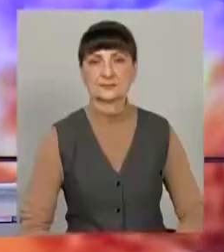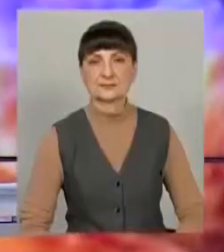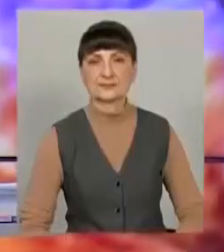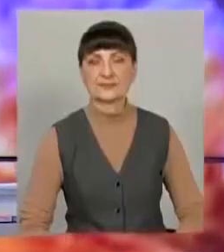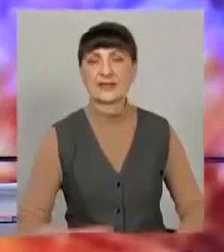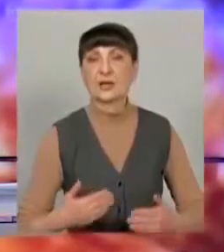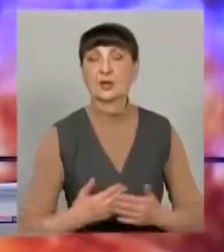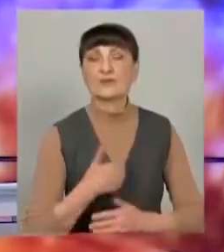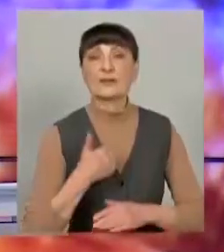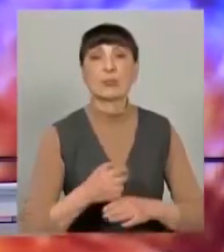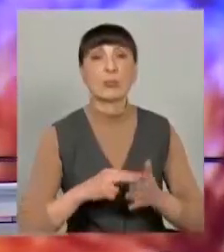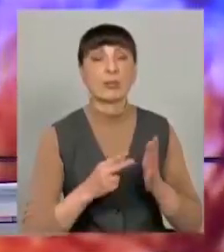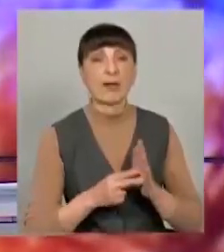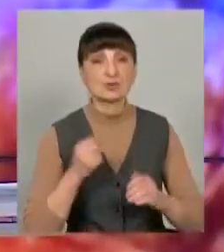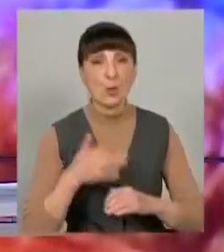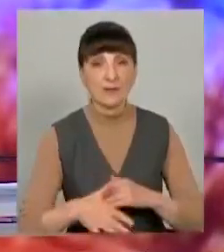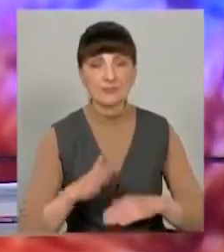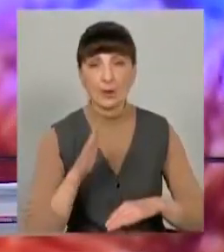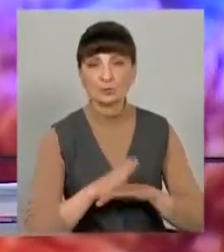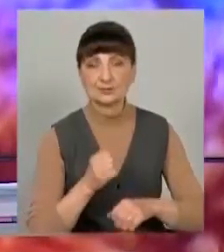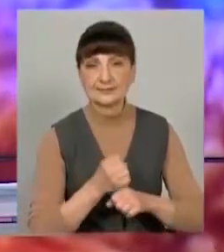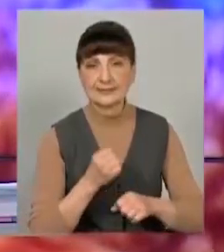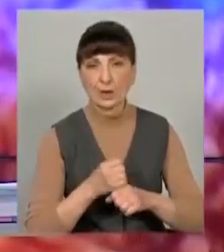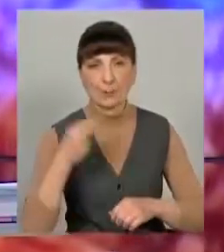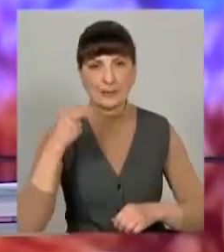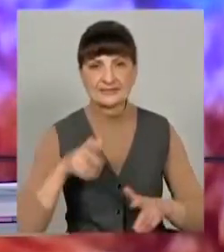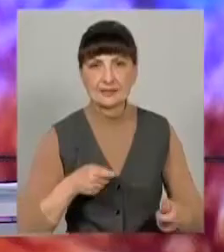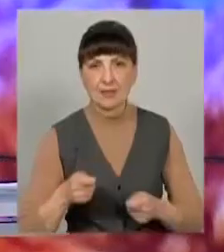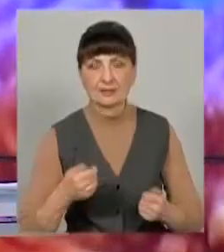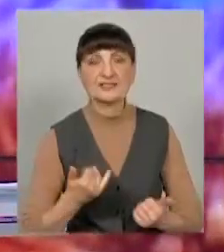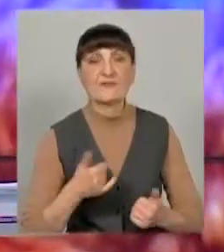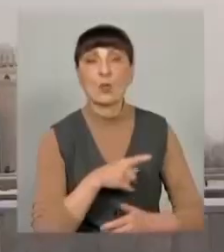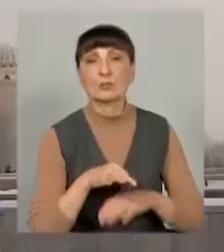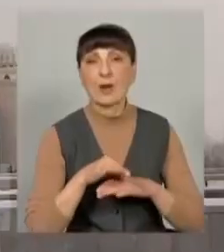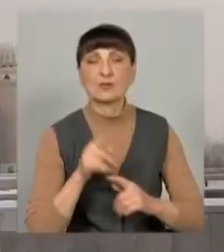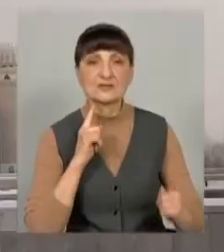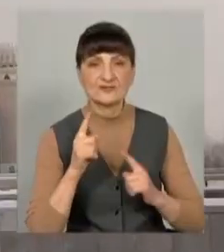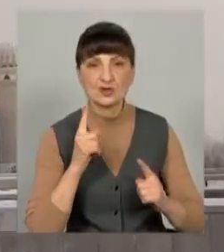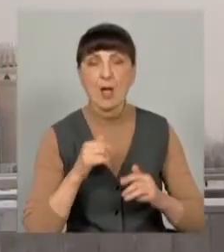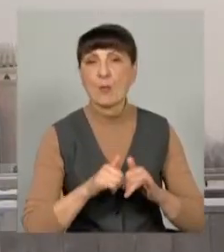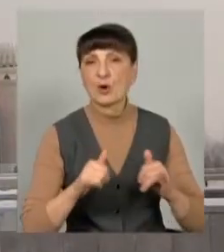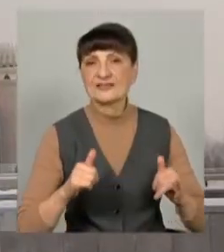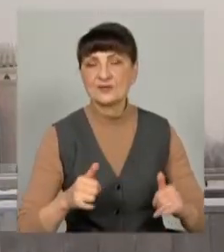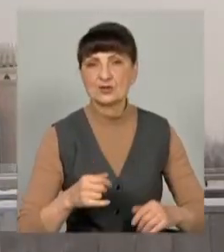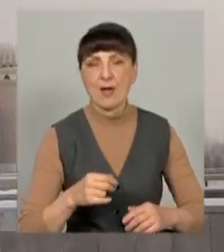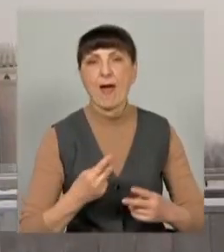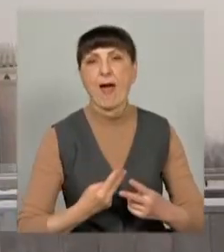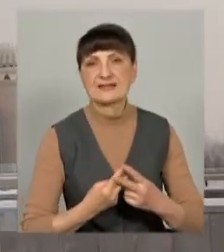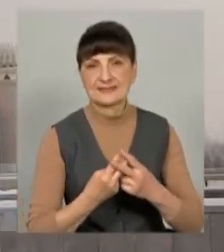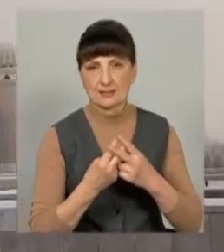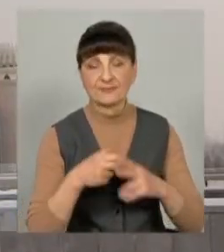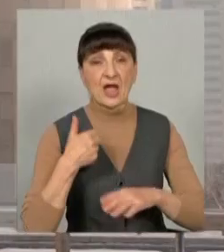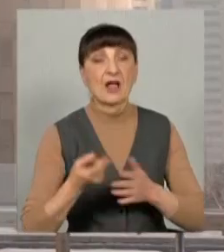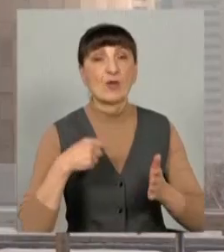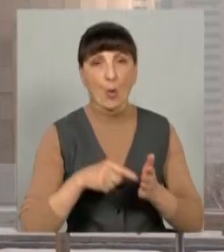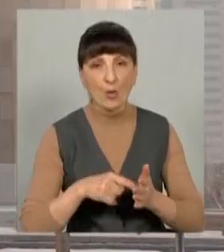новый генплан столицы поручил разработать касымжу мартукаев сегодня президент провел совещание по развитию Астаны главный город